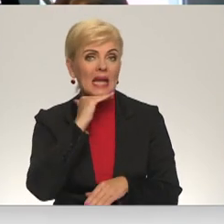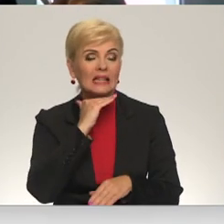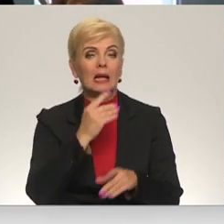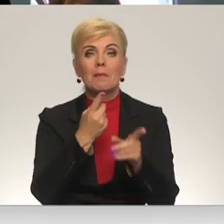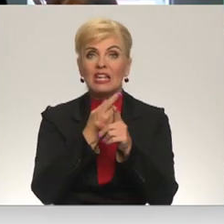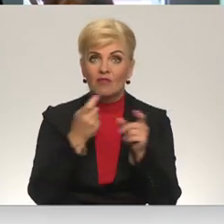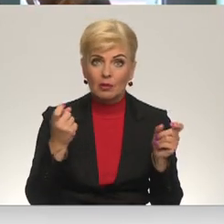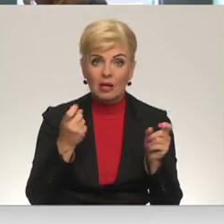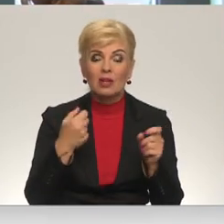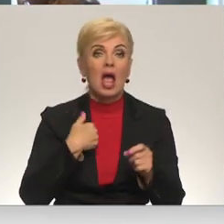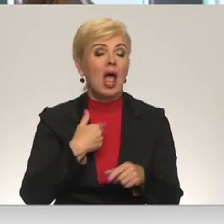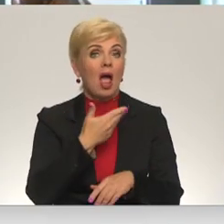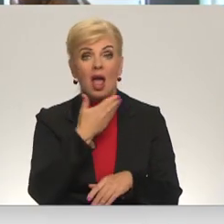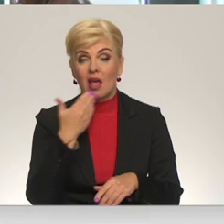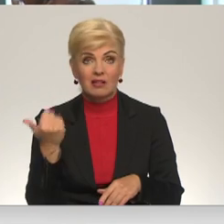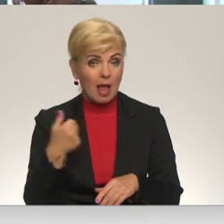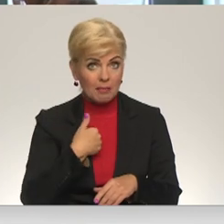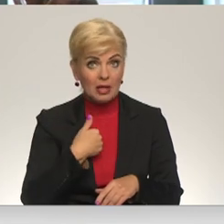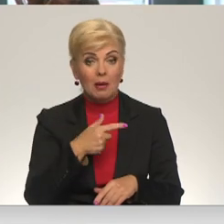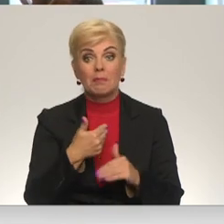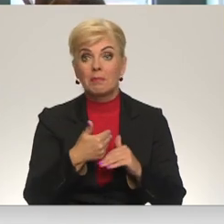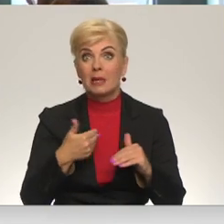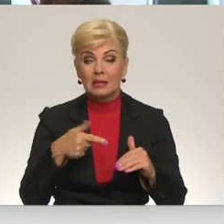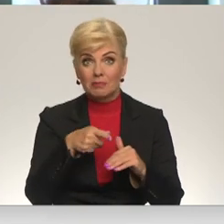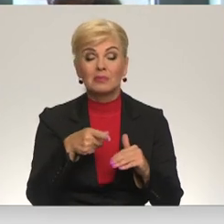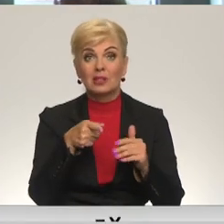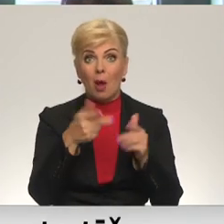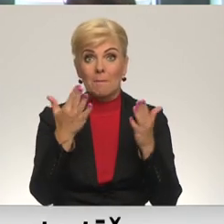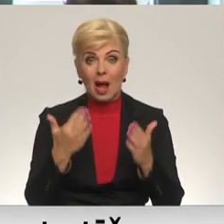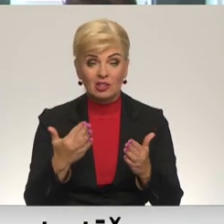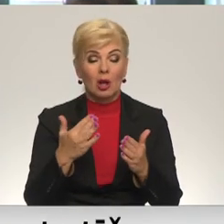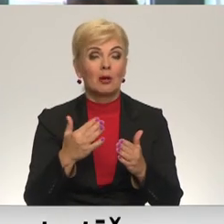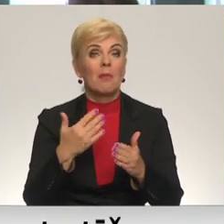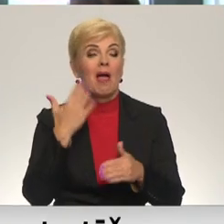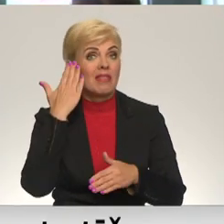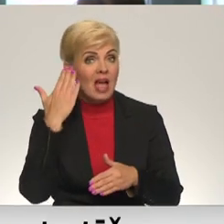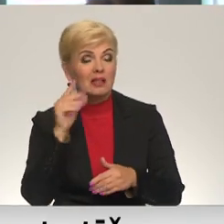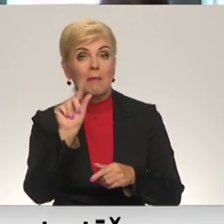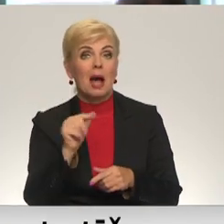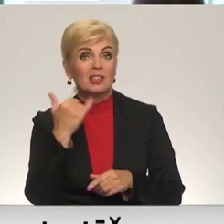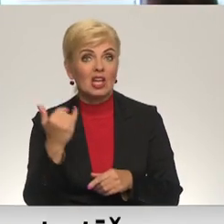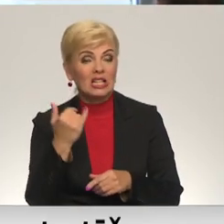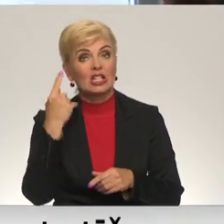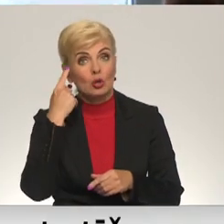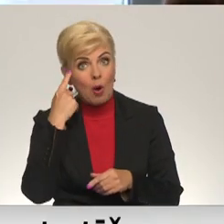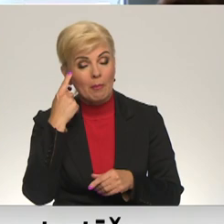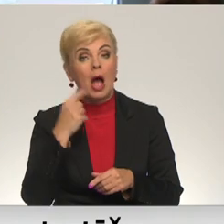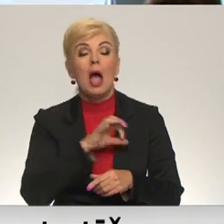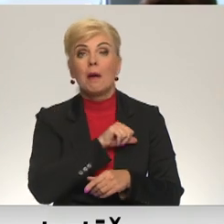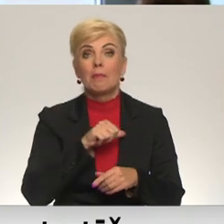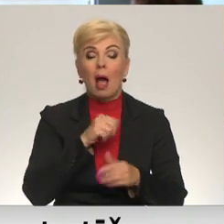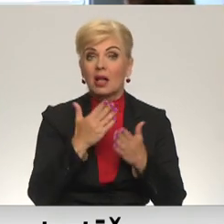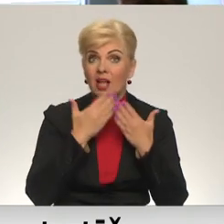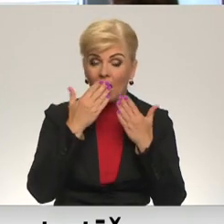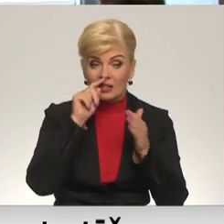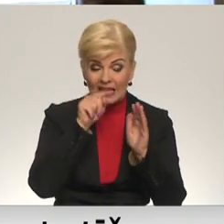domāju arī, ka es nebiju vēl pirms sākās šī akcija. Es par to maz interesējos un par to domāju. Bet pēc tam, kad es iedziļinājos, sāku